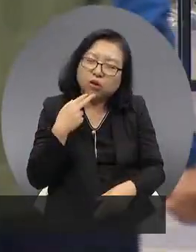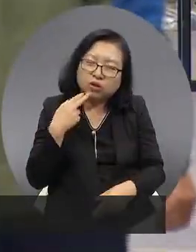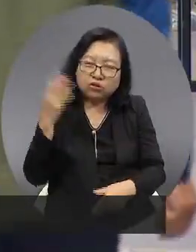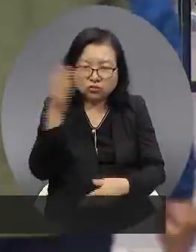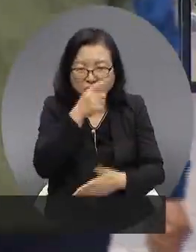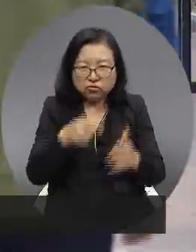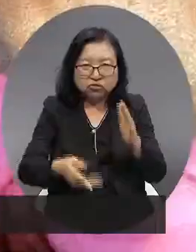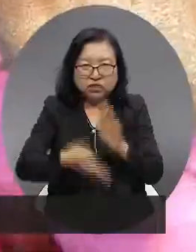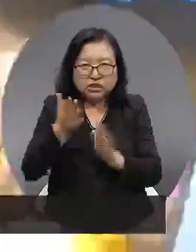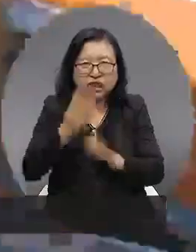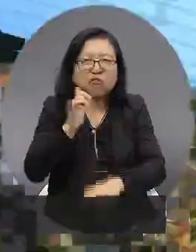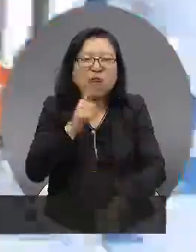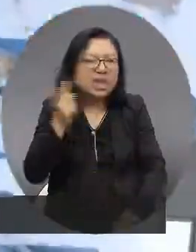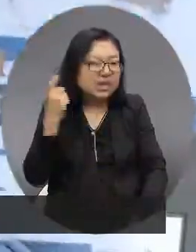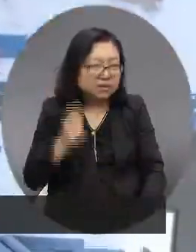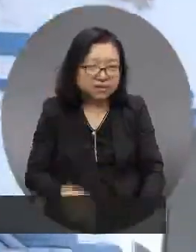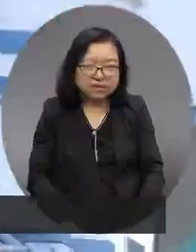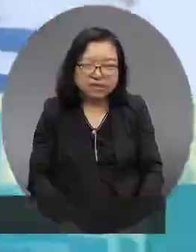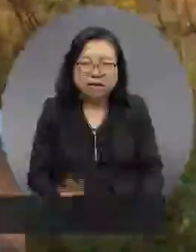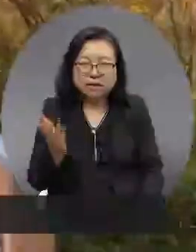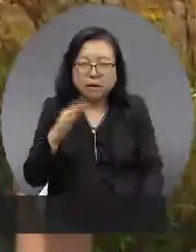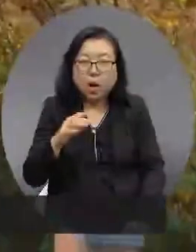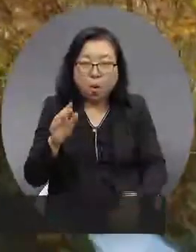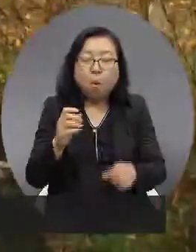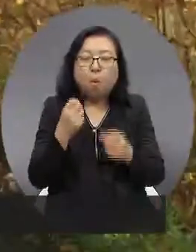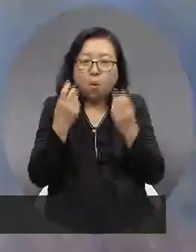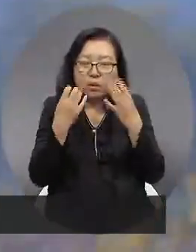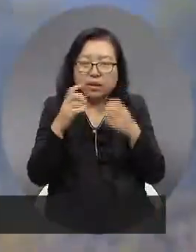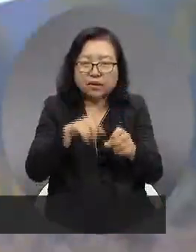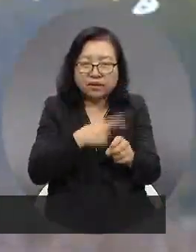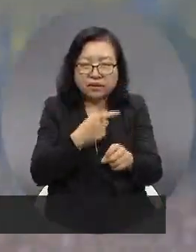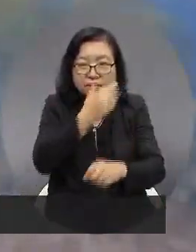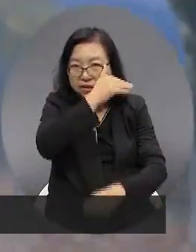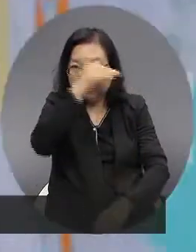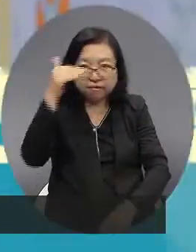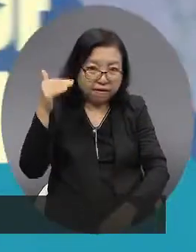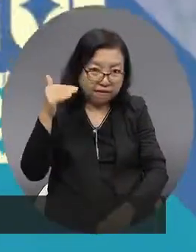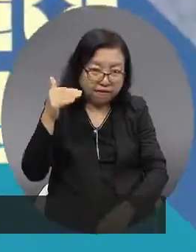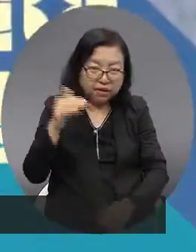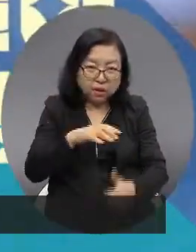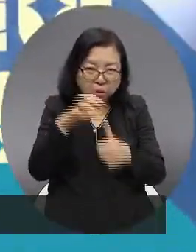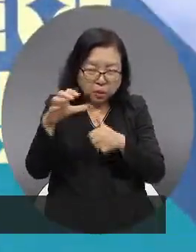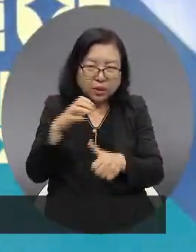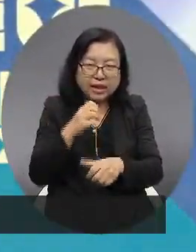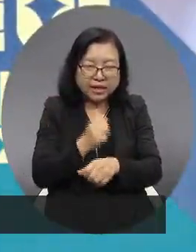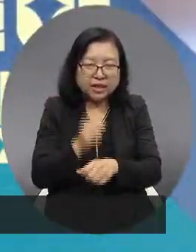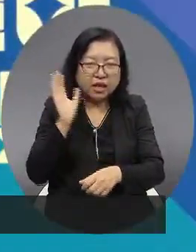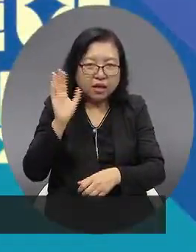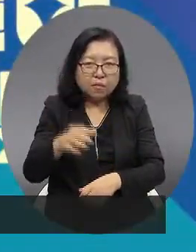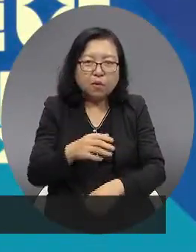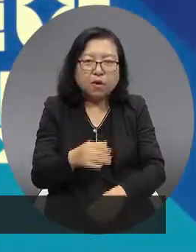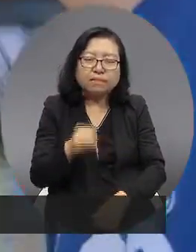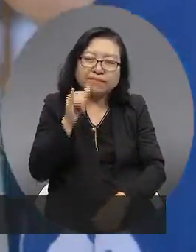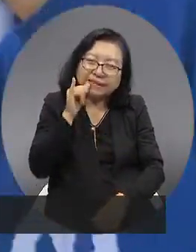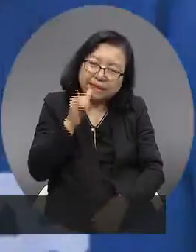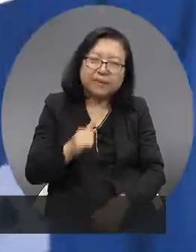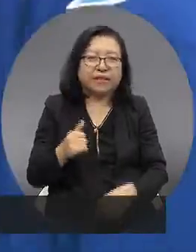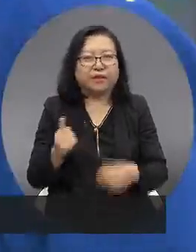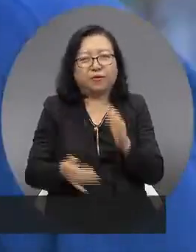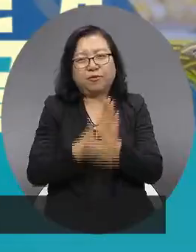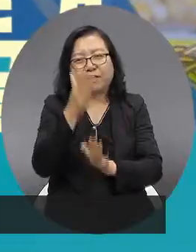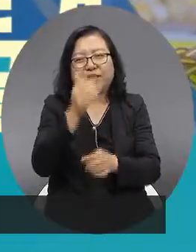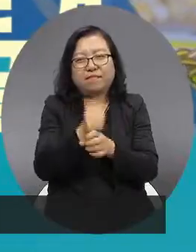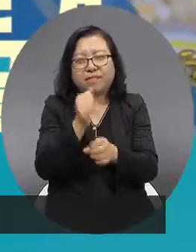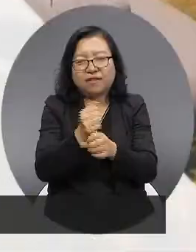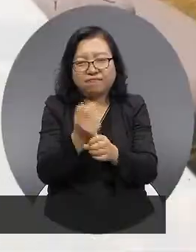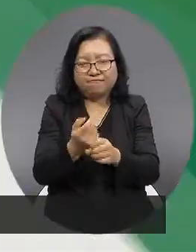홀대받았던 청주시가 스마트 관광이라는 새로운 도전으로 꿀잼 관광도시로 변신을 시도하고 있습니다.